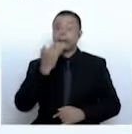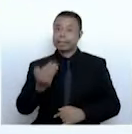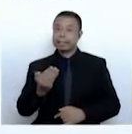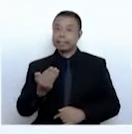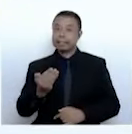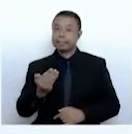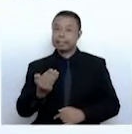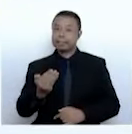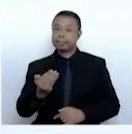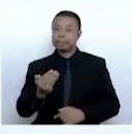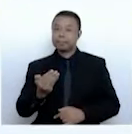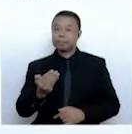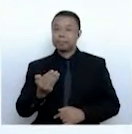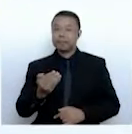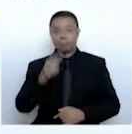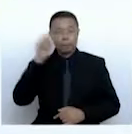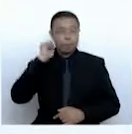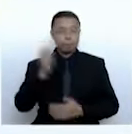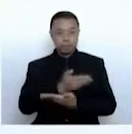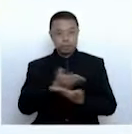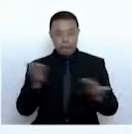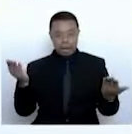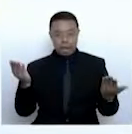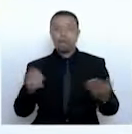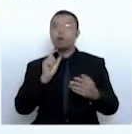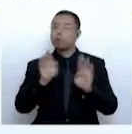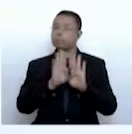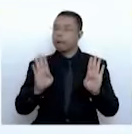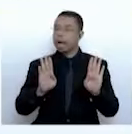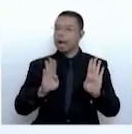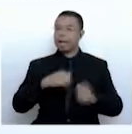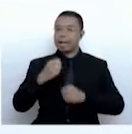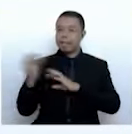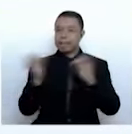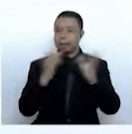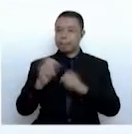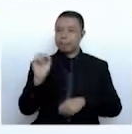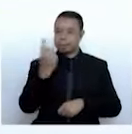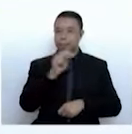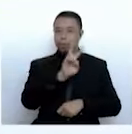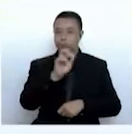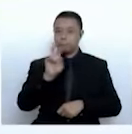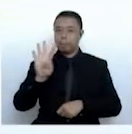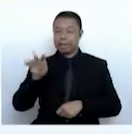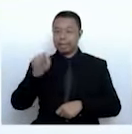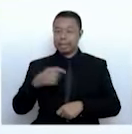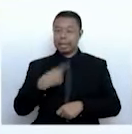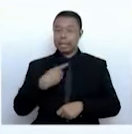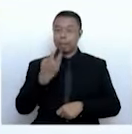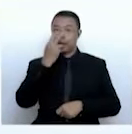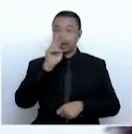kasih. Baik, Bapak Ibu hadirin, untuk membuka rangkaian debat pertama 2024, kita